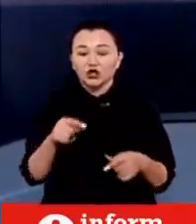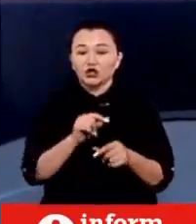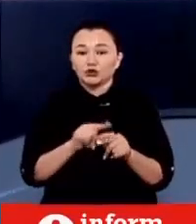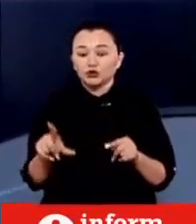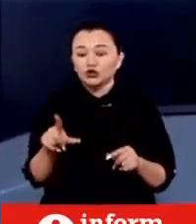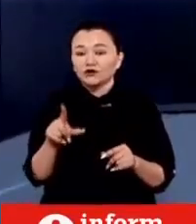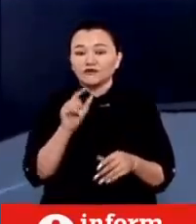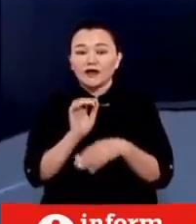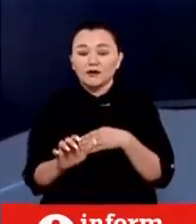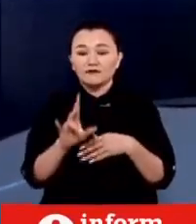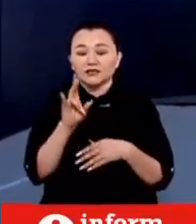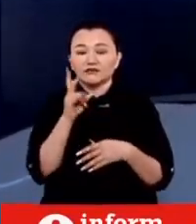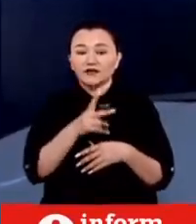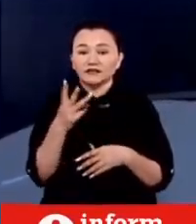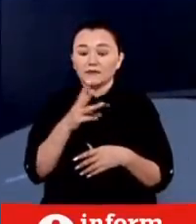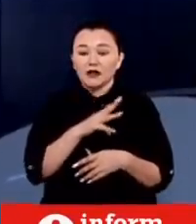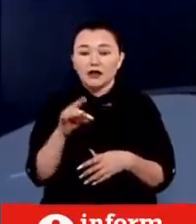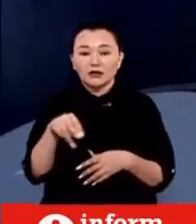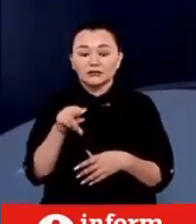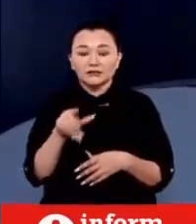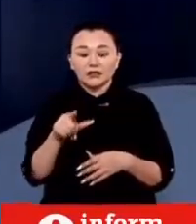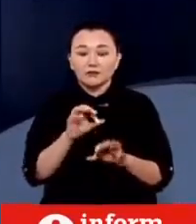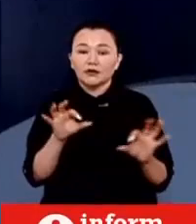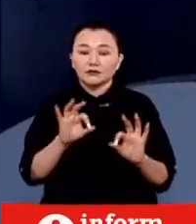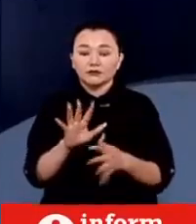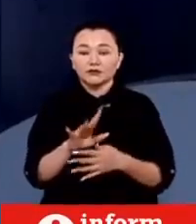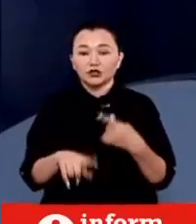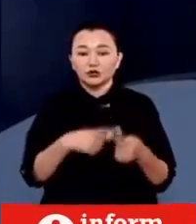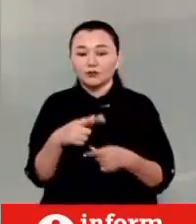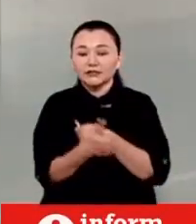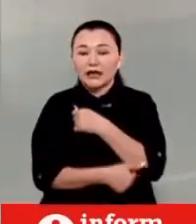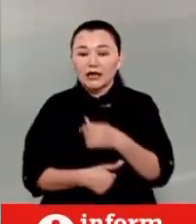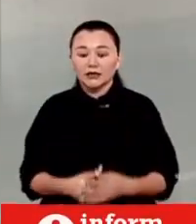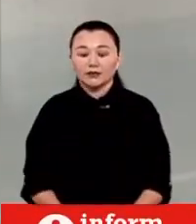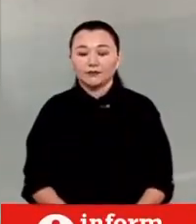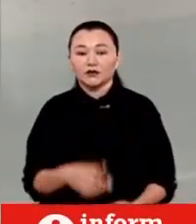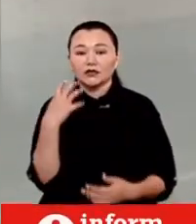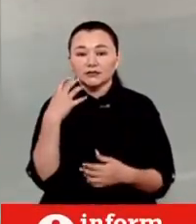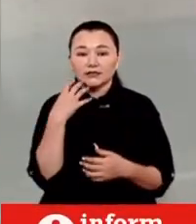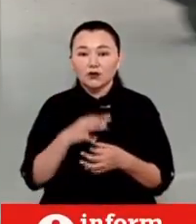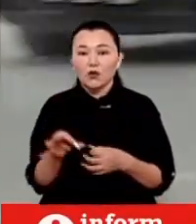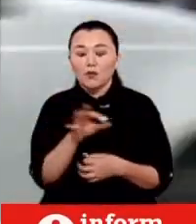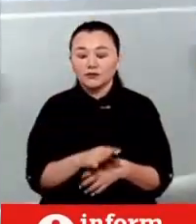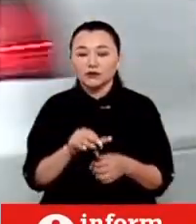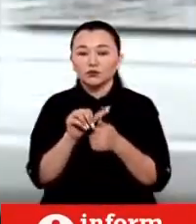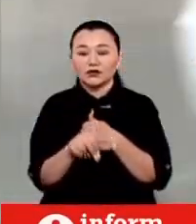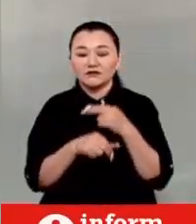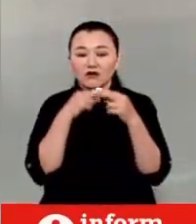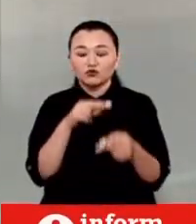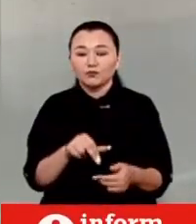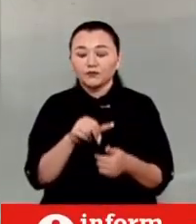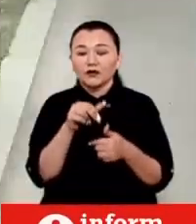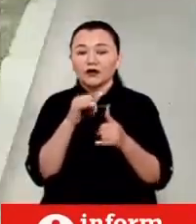источников направлено 23 миллиарда тенге. Подробности в следующем материале. В Кызылординской области уделяется особое